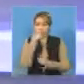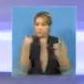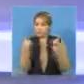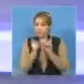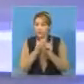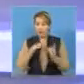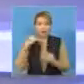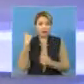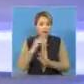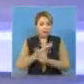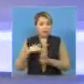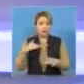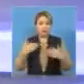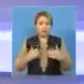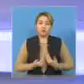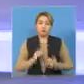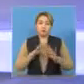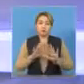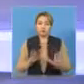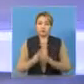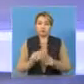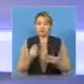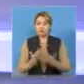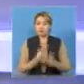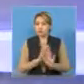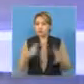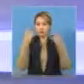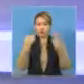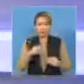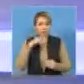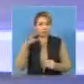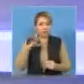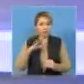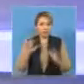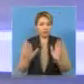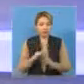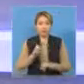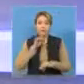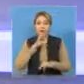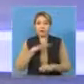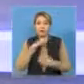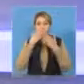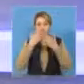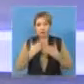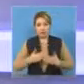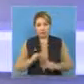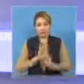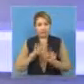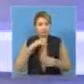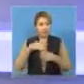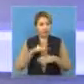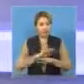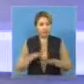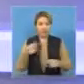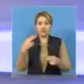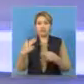бірақ мойыған емес. Ұйқысыз түндер мен дамылсыз күндерді де басынан өткереді, бірақ мамандығына деген махаббаты еш кемімейді.